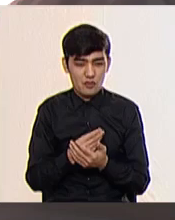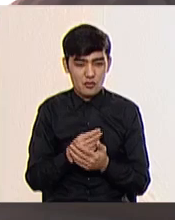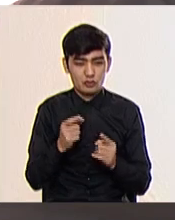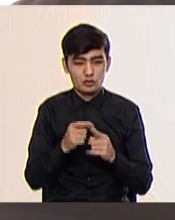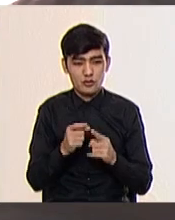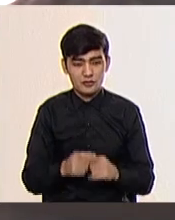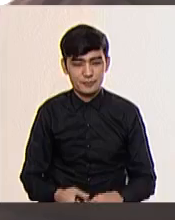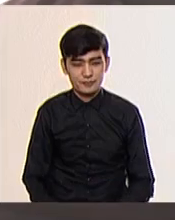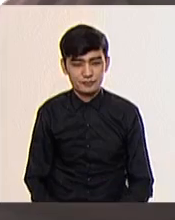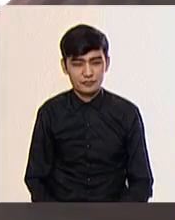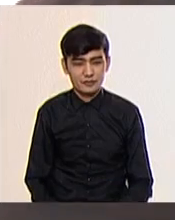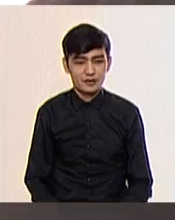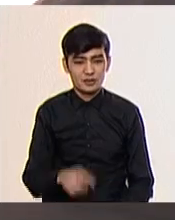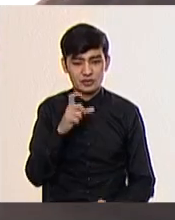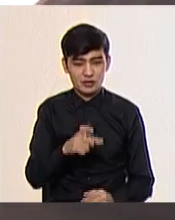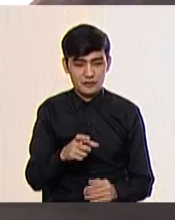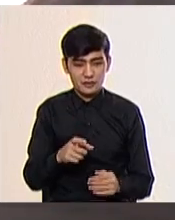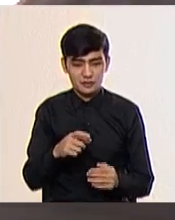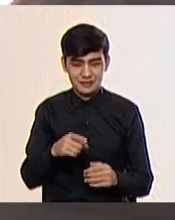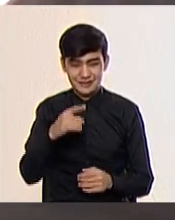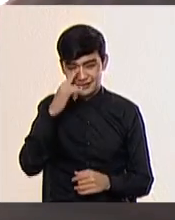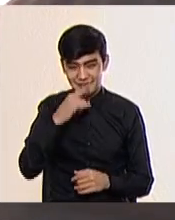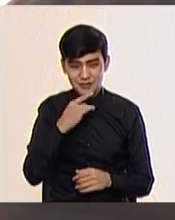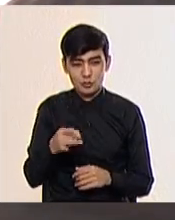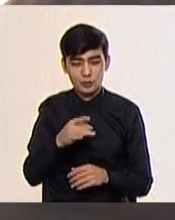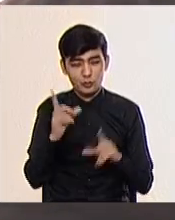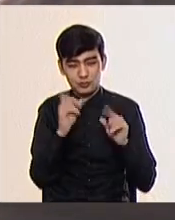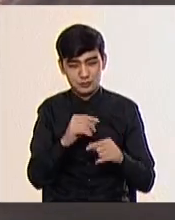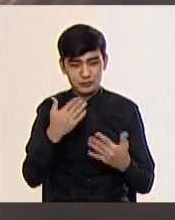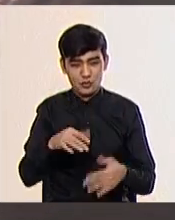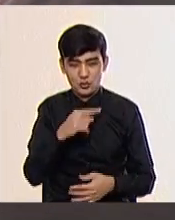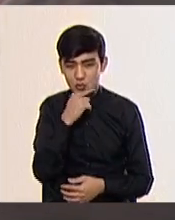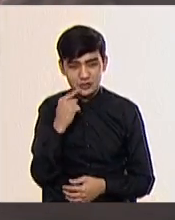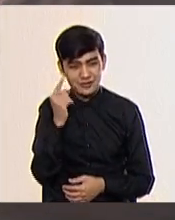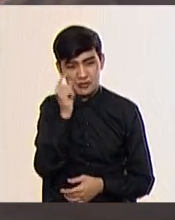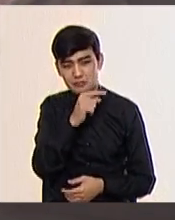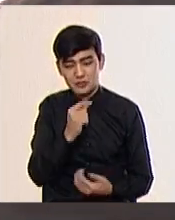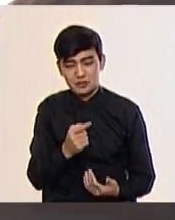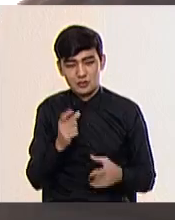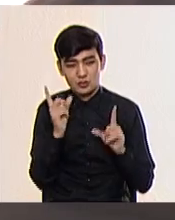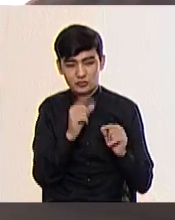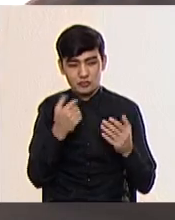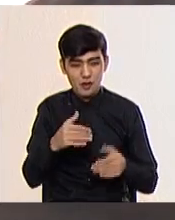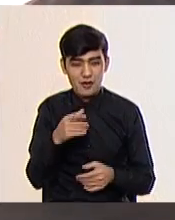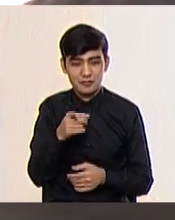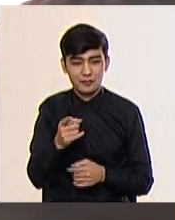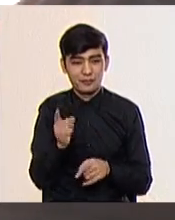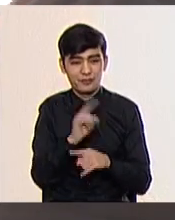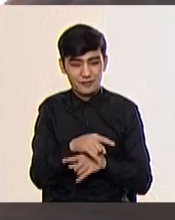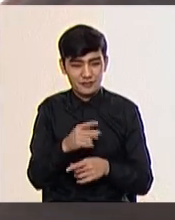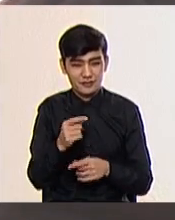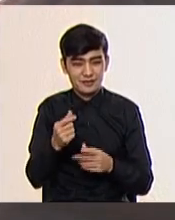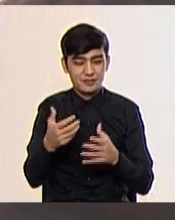своему. Подозреваемая покинула пределы Республики Казахстан и находится в Российской Федерации. В настоящий момент